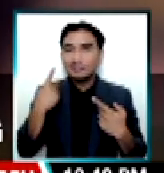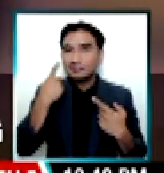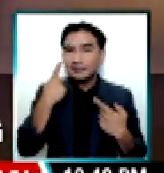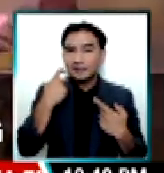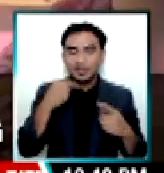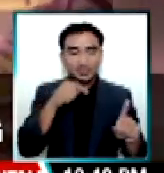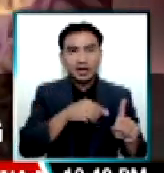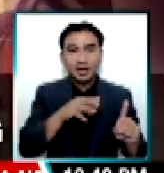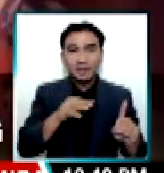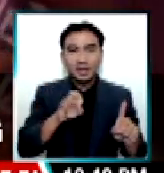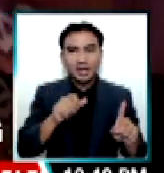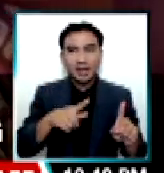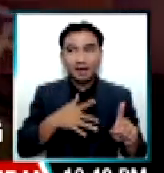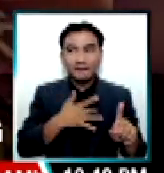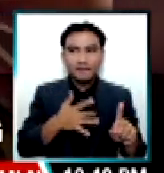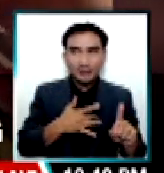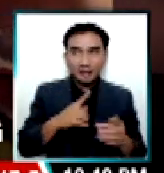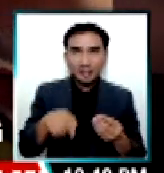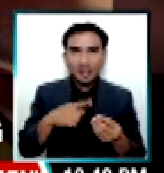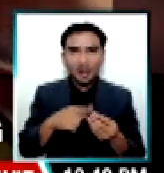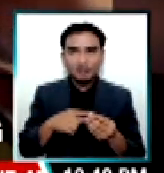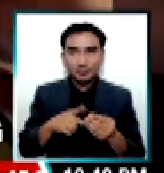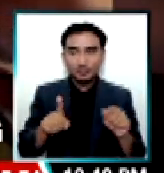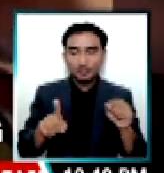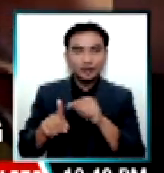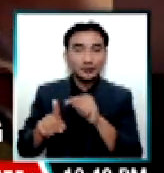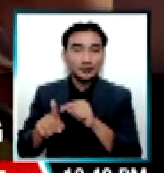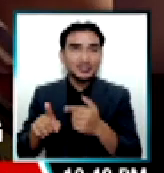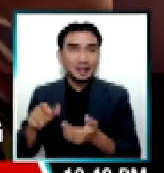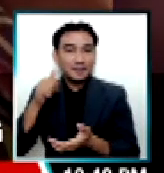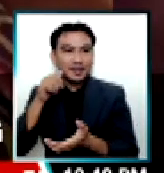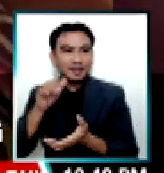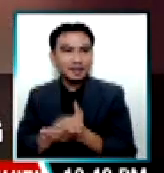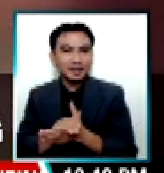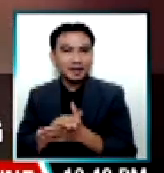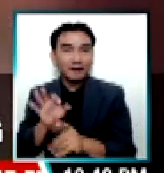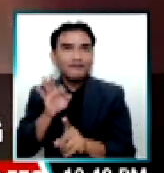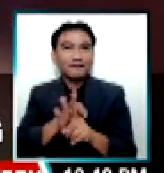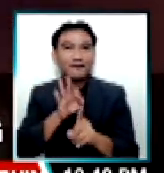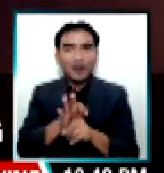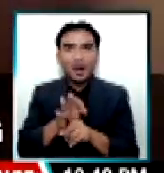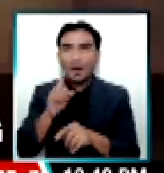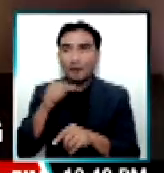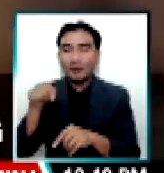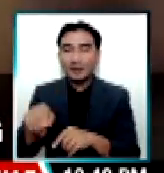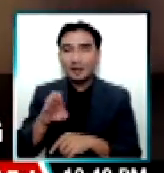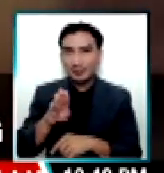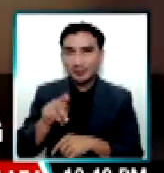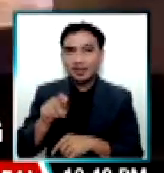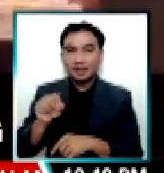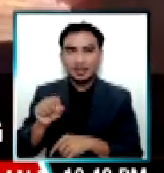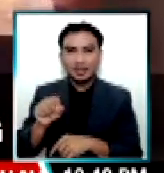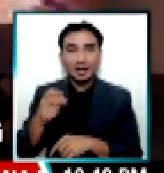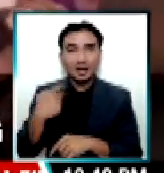niya sa pagpapa-fangirl ng misis niyang si Megan Young sa K-pop group na BTS, lalo na sa ultimate crush niyang